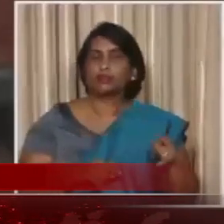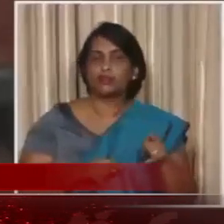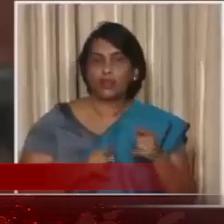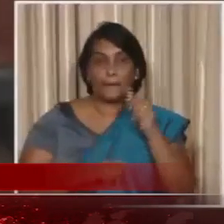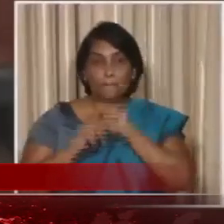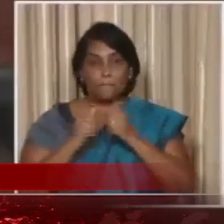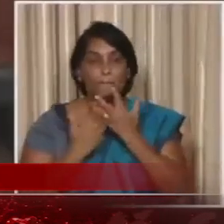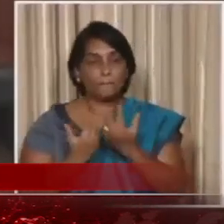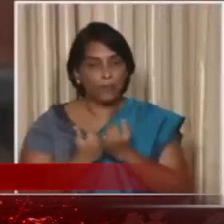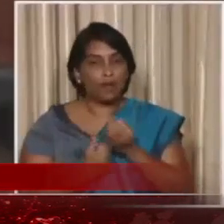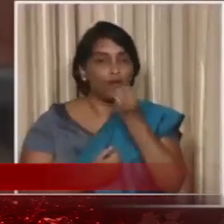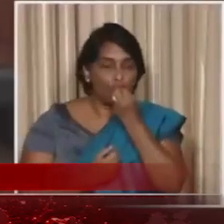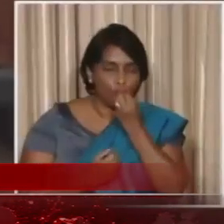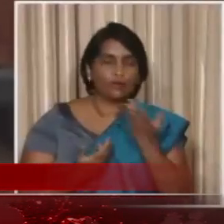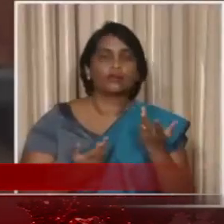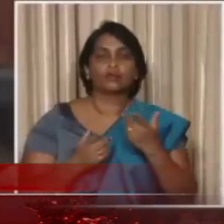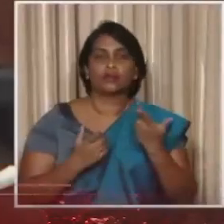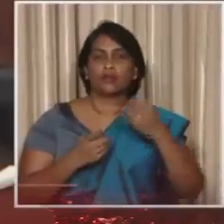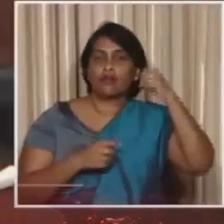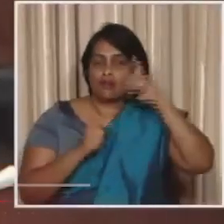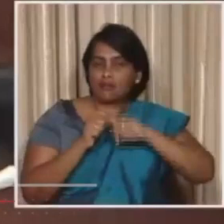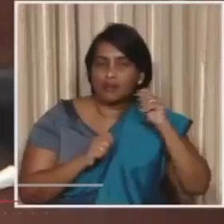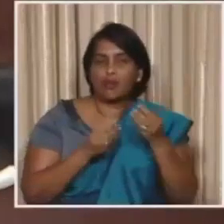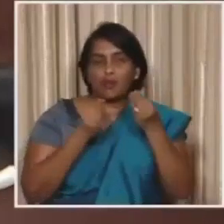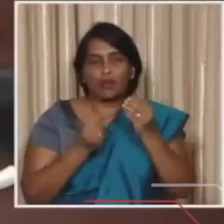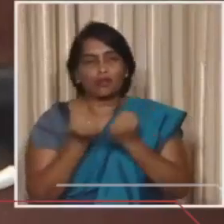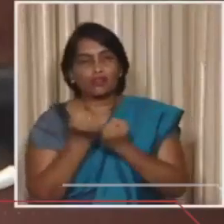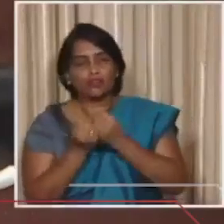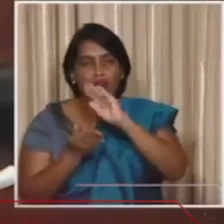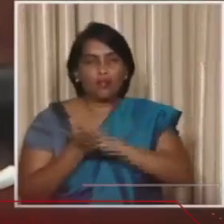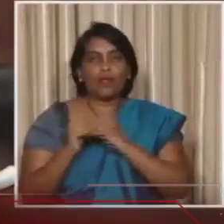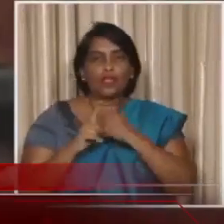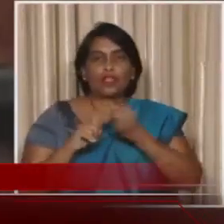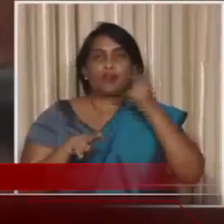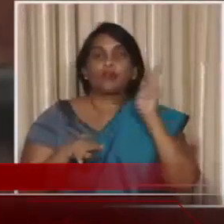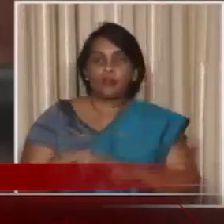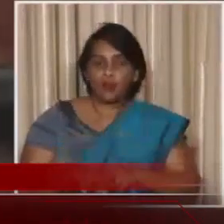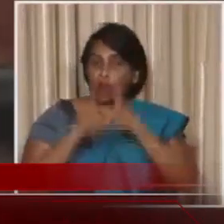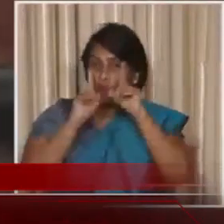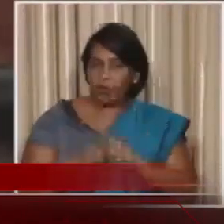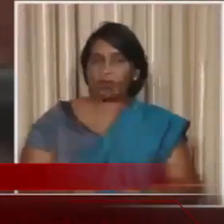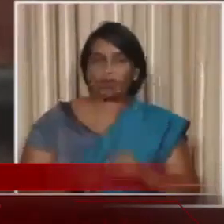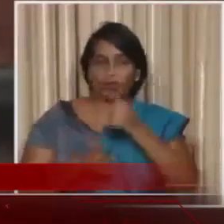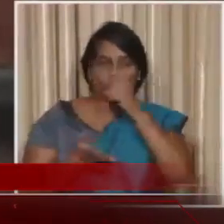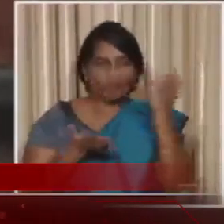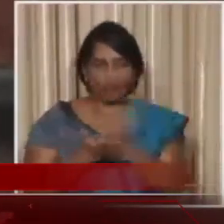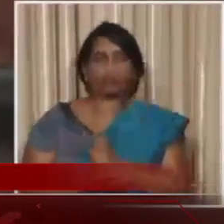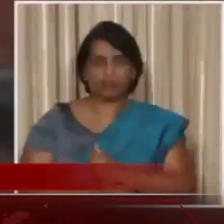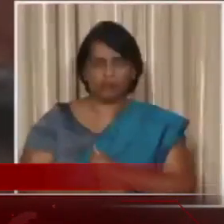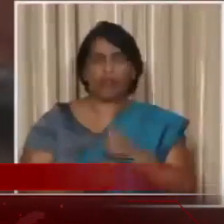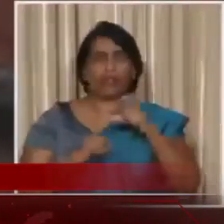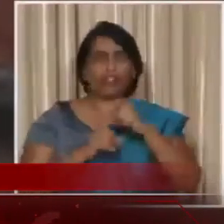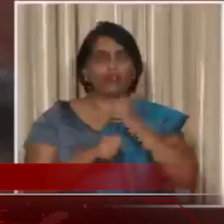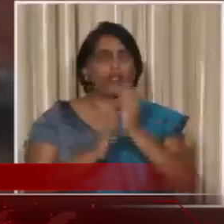behetak ganna Aharvega ganna Podi adharaya kheteti munu seyo karsada karamudat Mevijeta kolla kanne kankata Mama ahano dineskun varadana